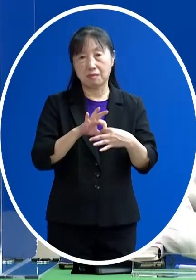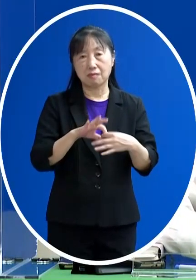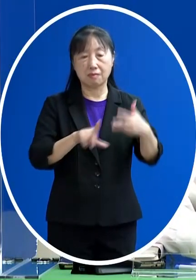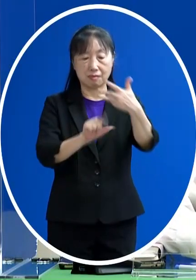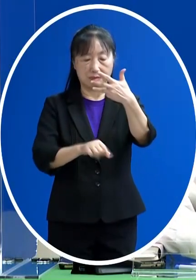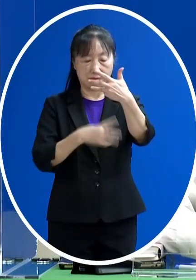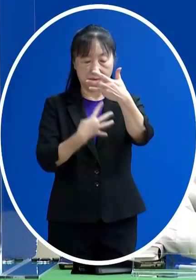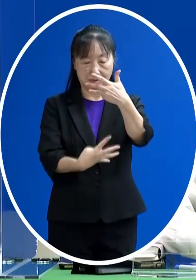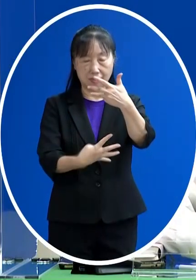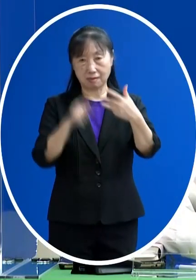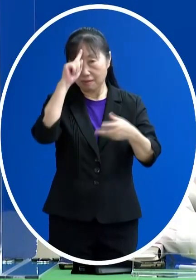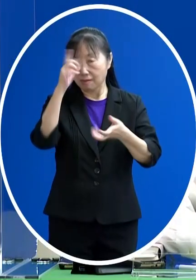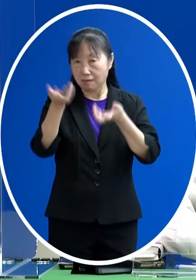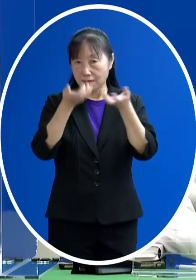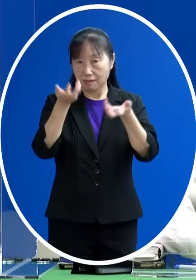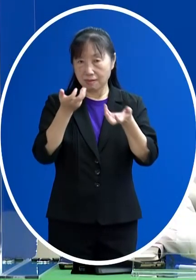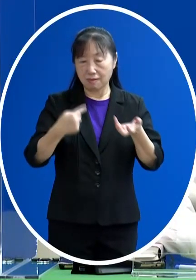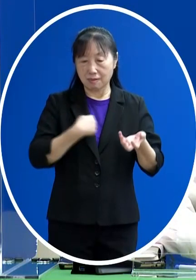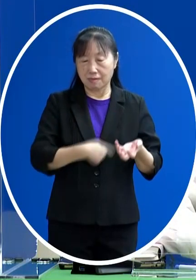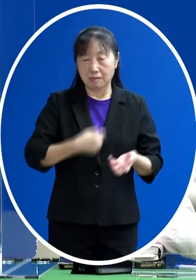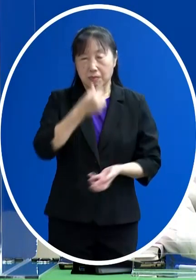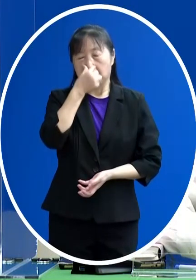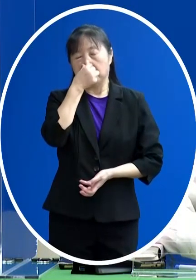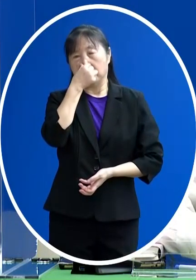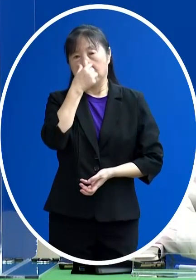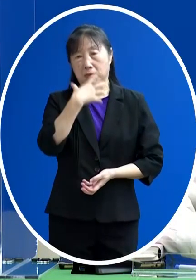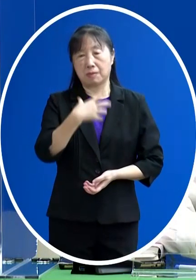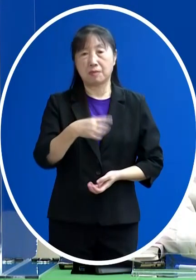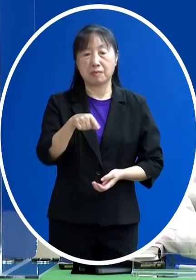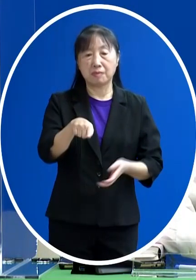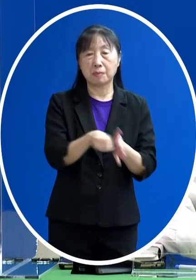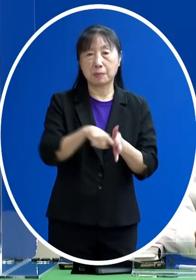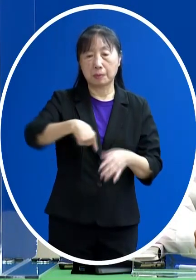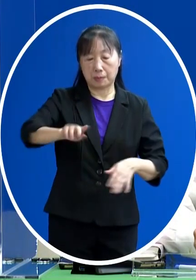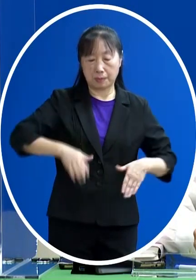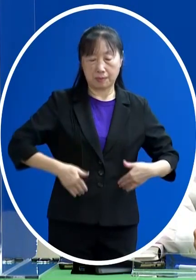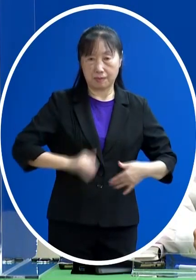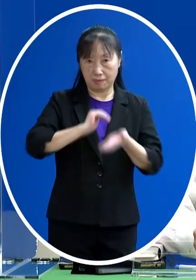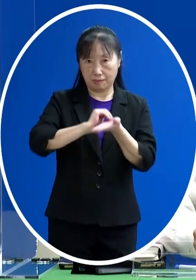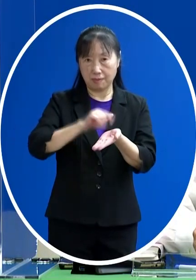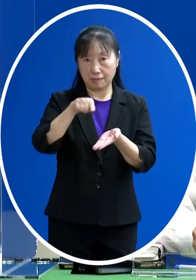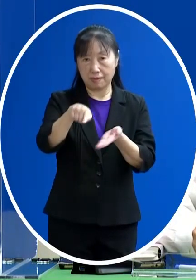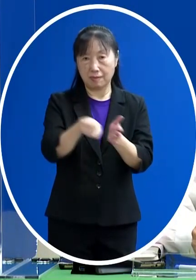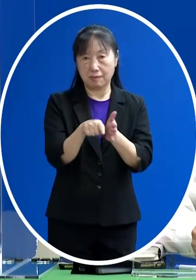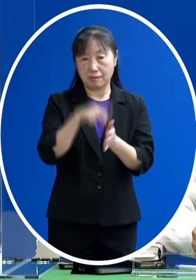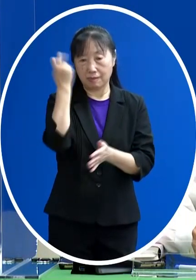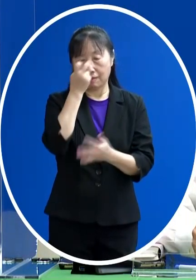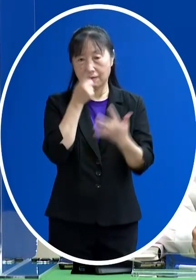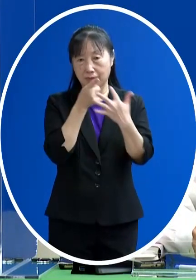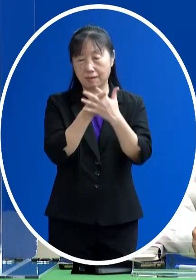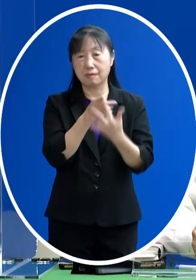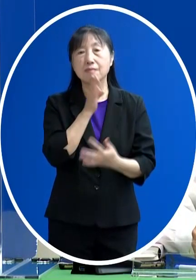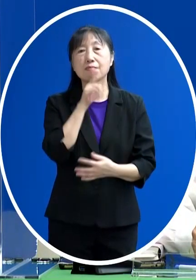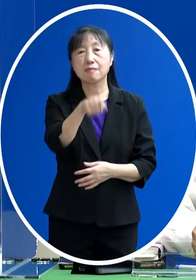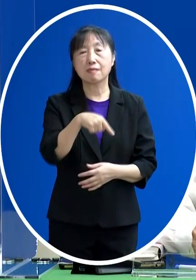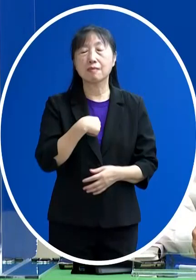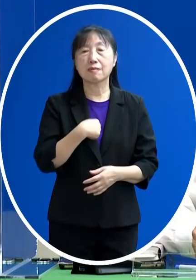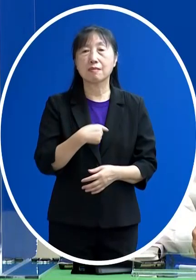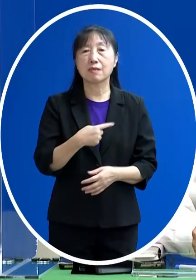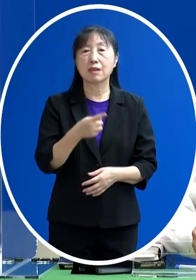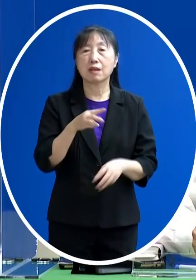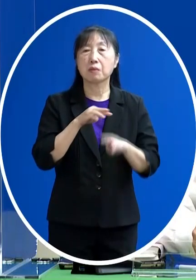8月4号的时候有发烧以及胸闷的症状，那当天有到急诊哦，那检查就已经发现说有出血